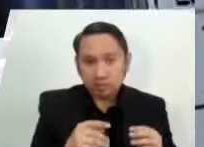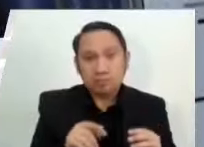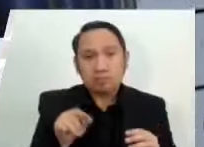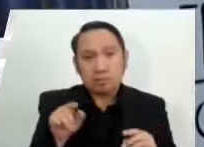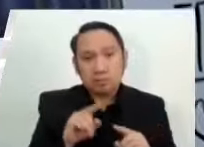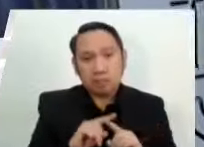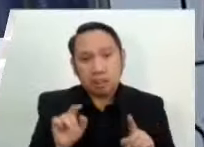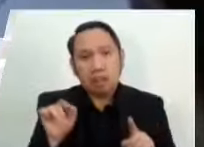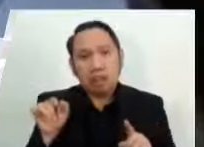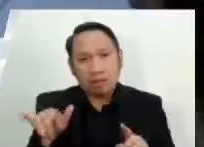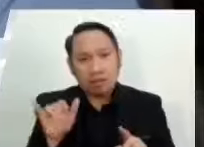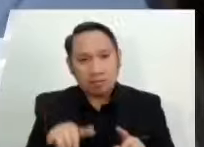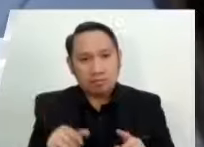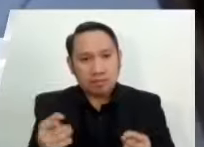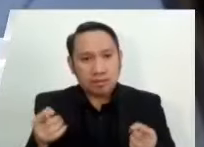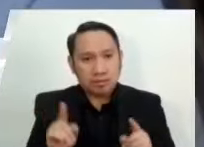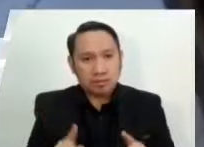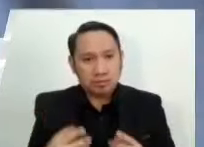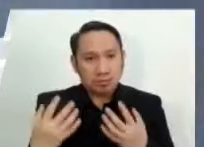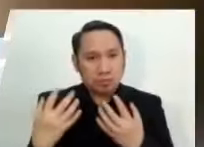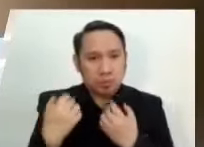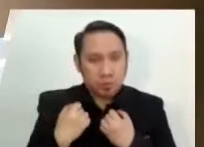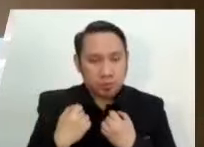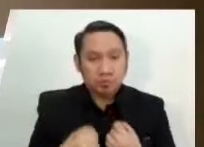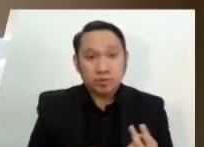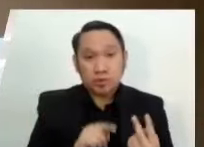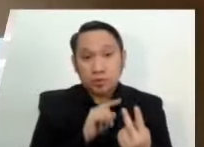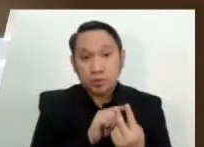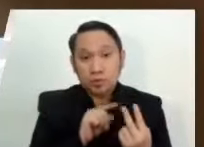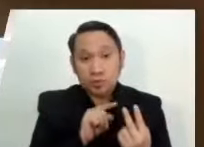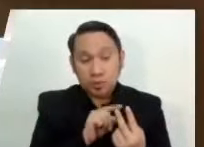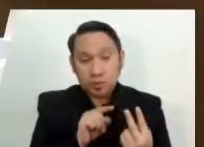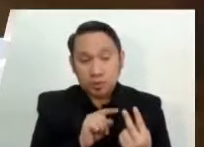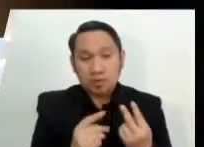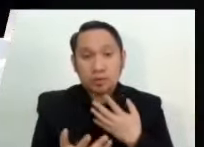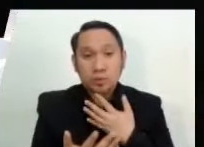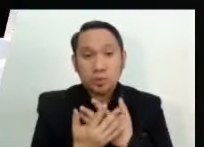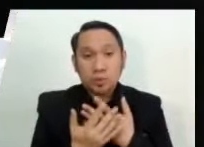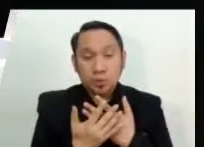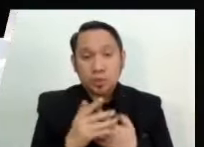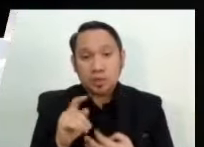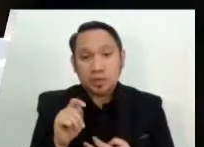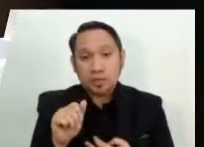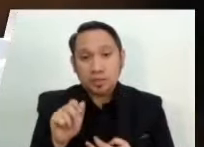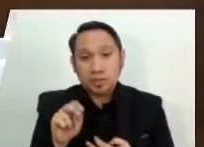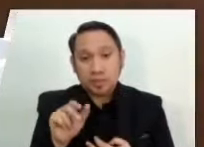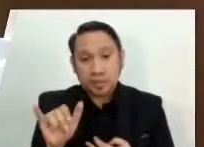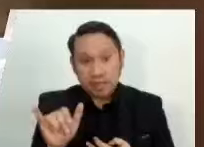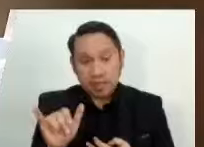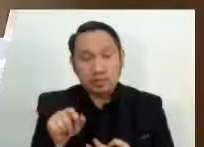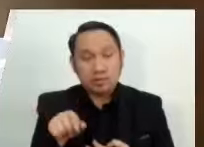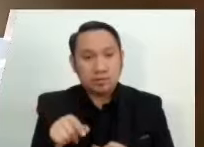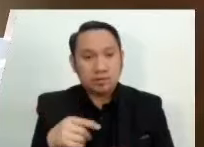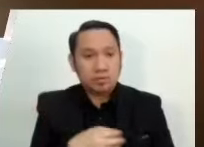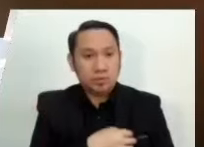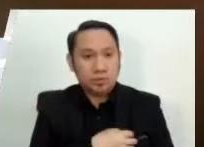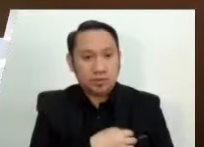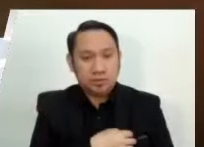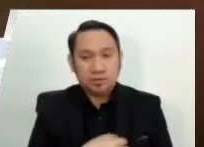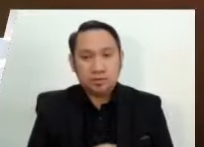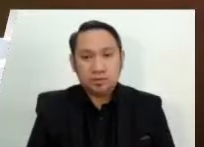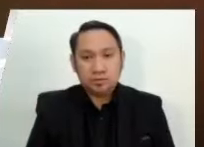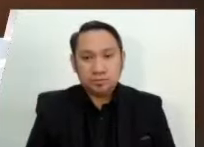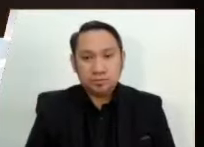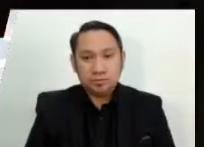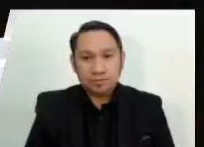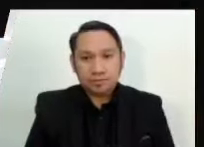Police Station, nakakulong ang dalawang sospek. Pinaresto ka namin, ha? Masalang pag-iingat at pagbibenta ng ilegal na droga. Sa